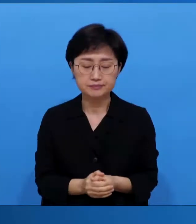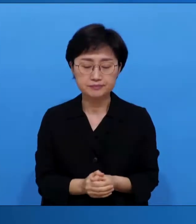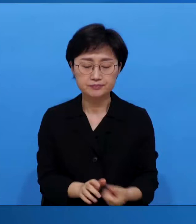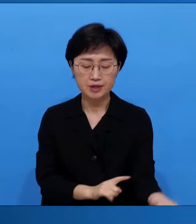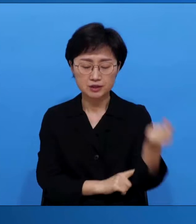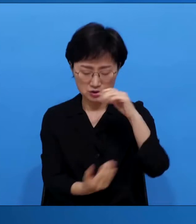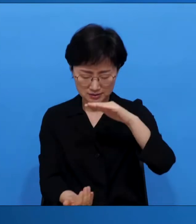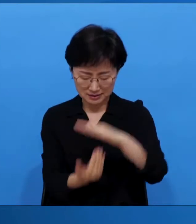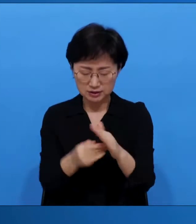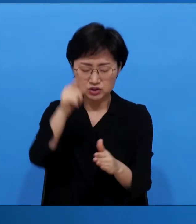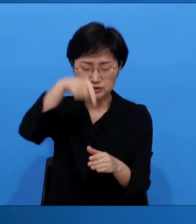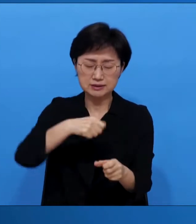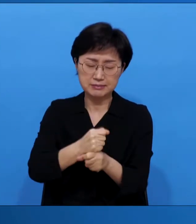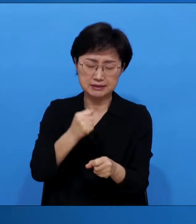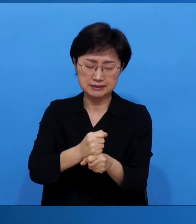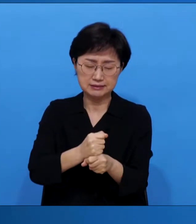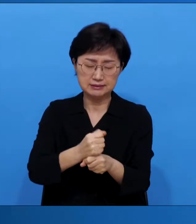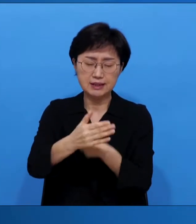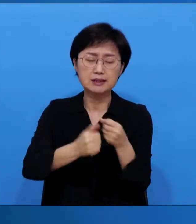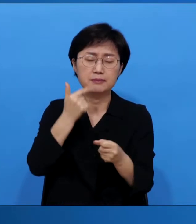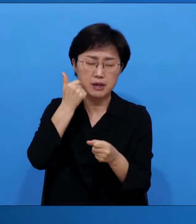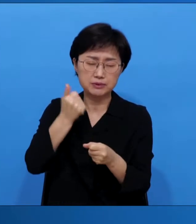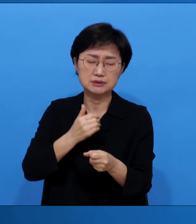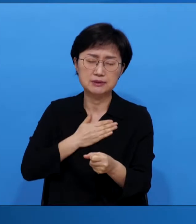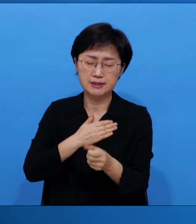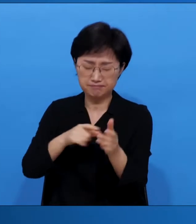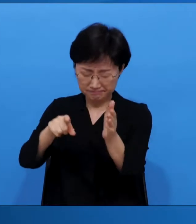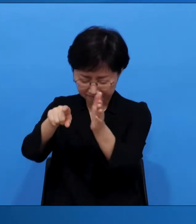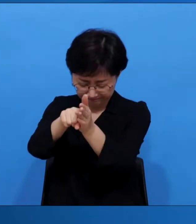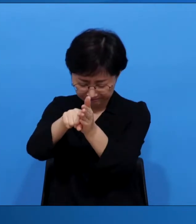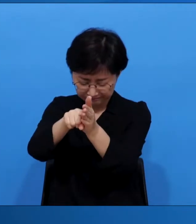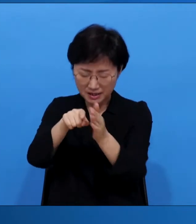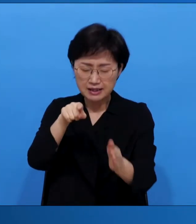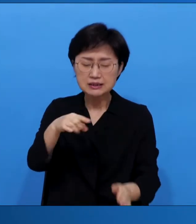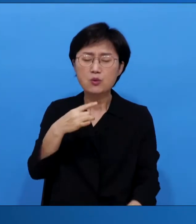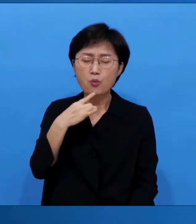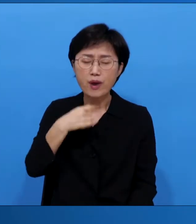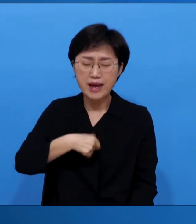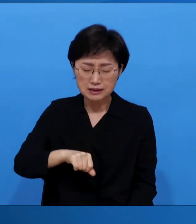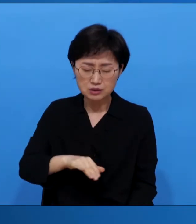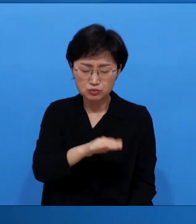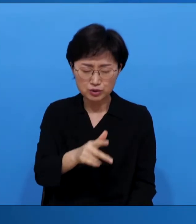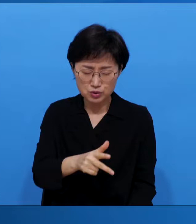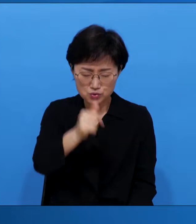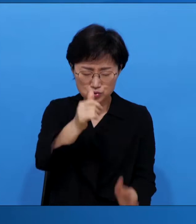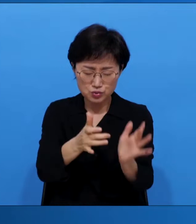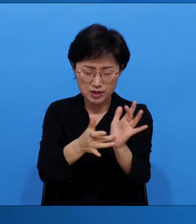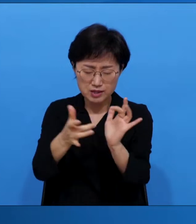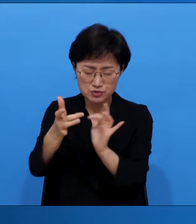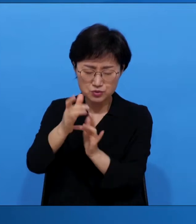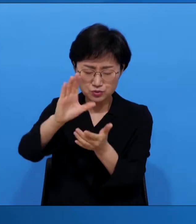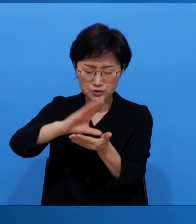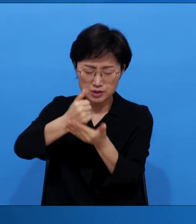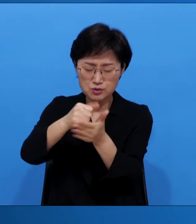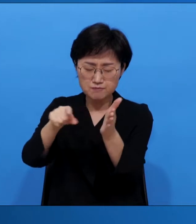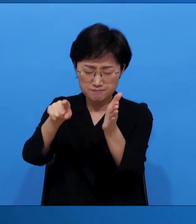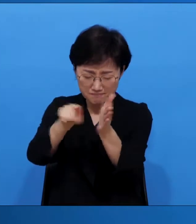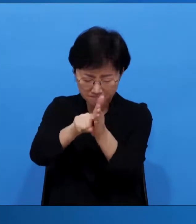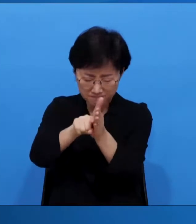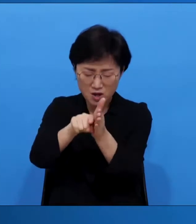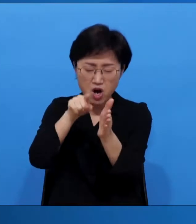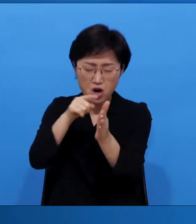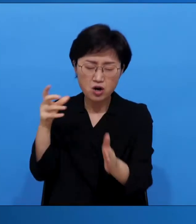faith. 전능하사 천지를 만드신 하나님 아버지를 내가 믿사오며 그 외아들 우리 주 예수